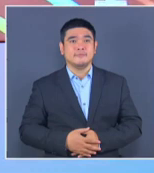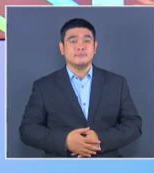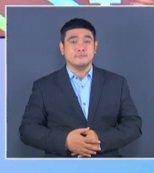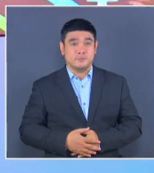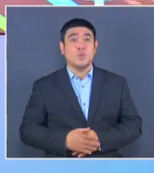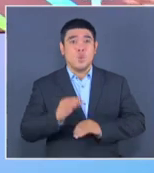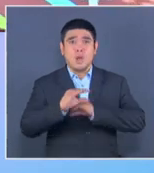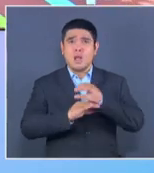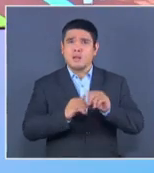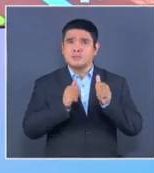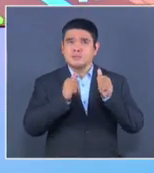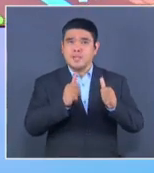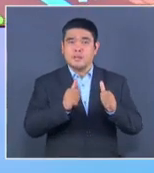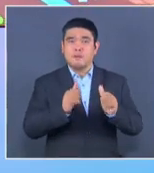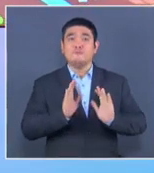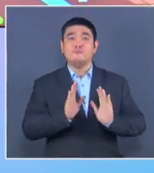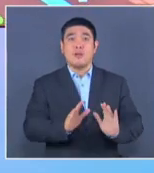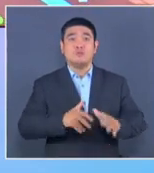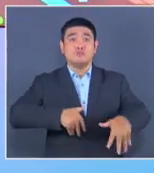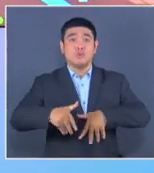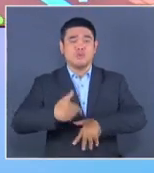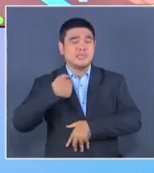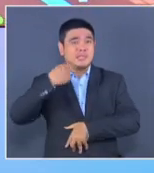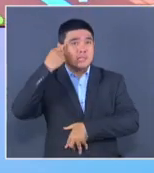ก็เป็นโครงการดีๆนะคะคุณผู้ชมเอามาฝากกันยังไงทาง